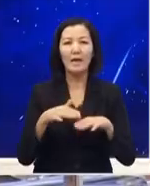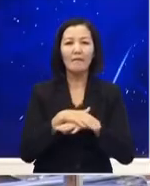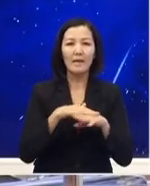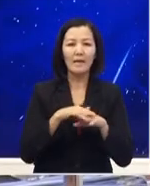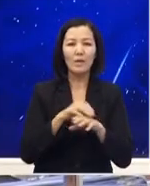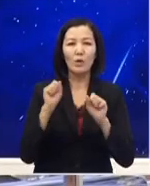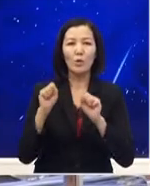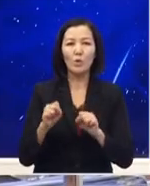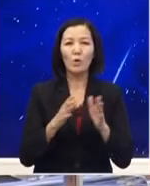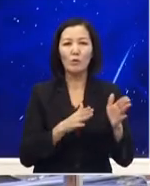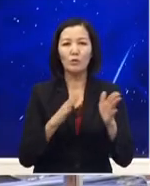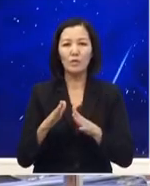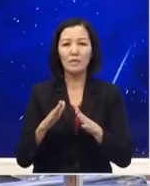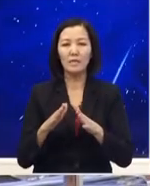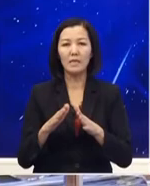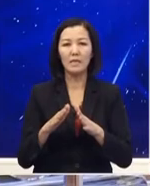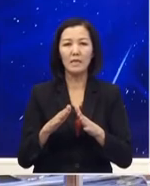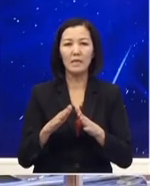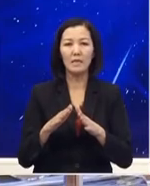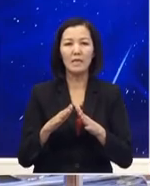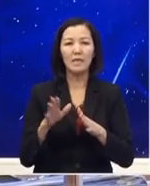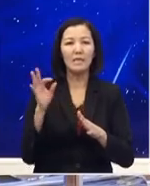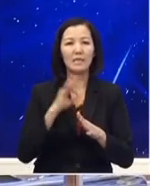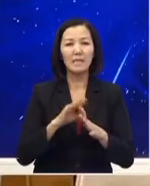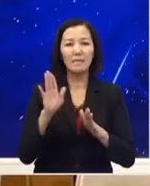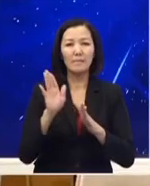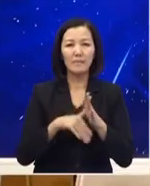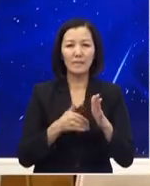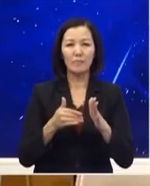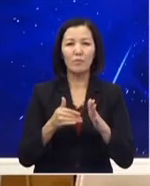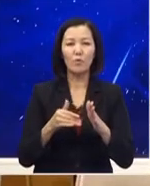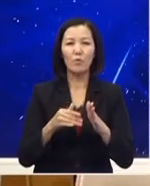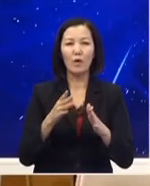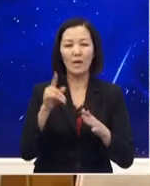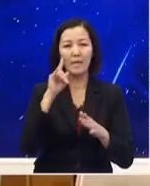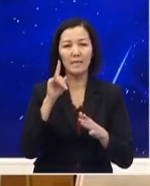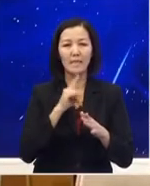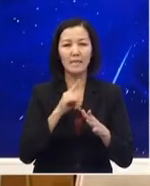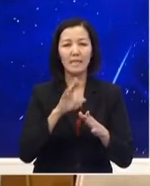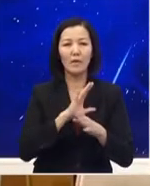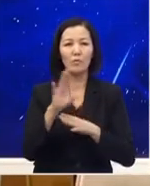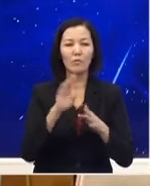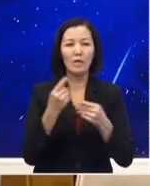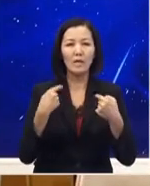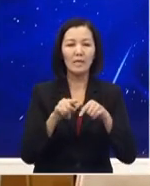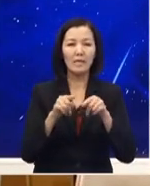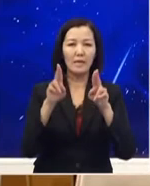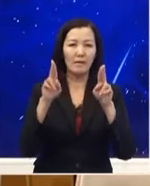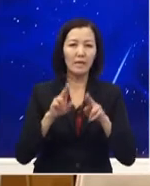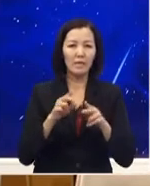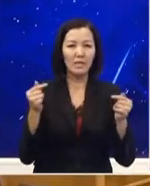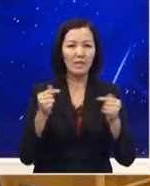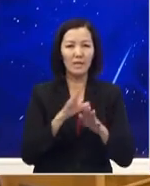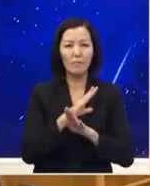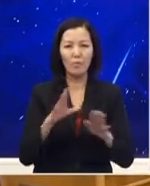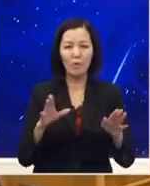нарықты қорғау жүйесінің жеткілікті дәрежеде тиімсіз болуы, отандық өндірушілердің техникалық ережелерге сай болмауы,